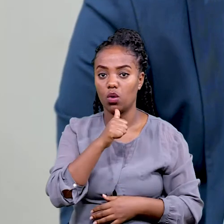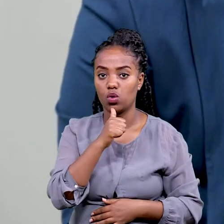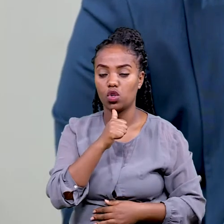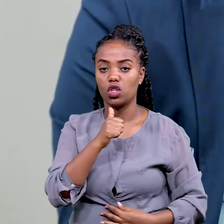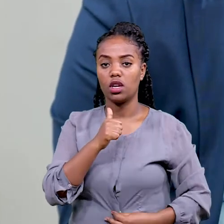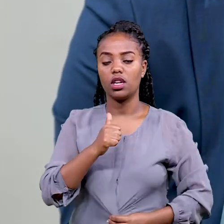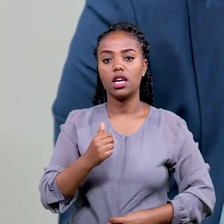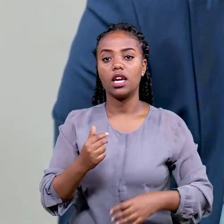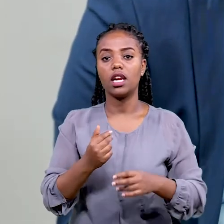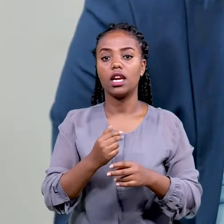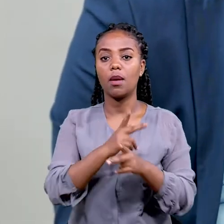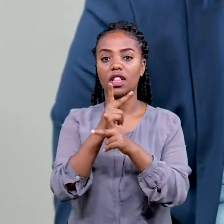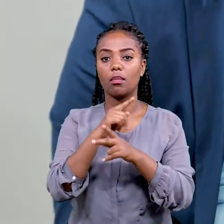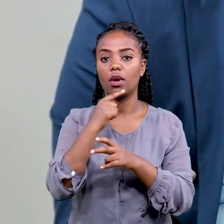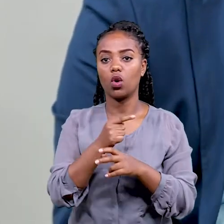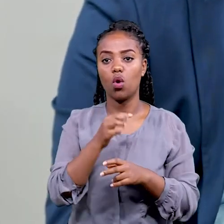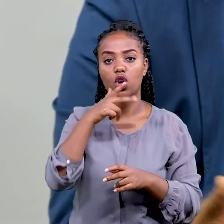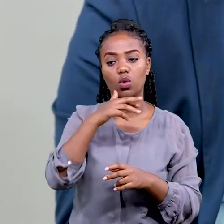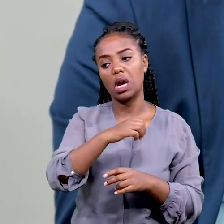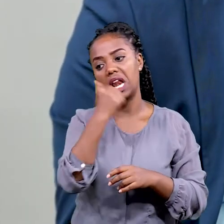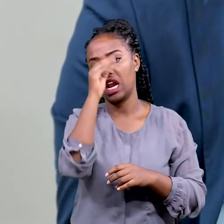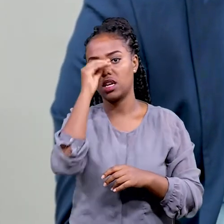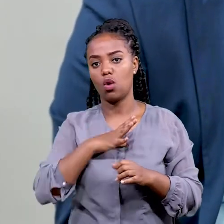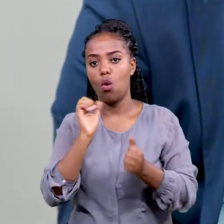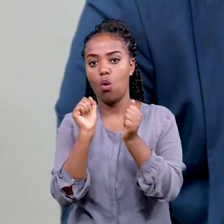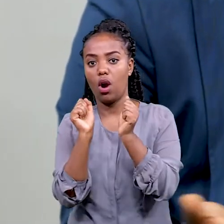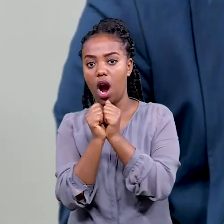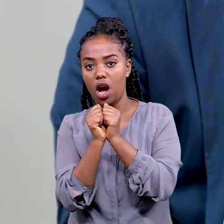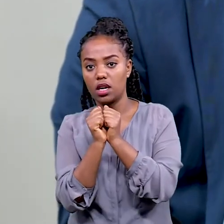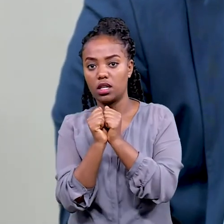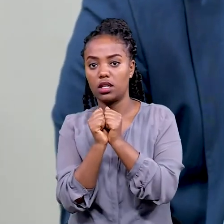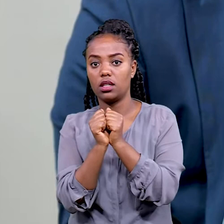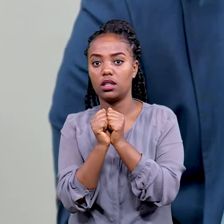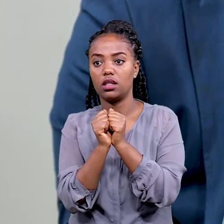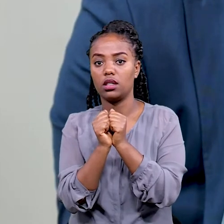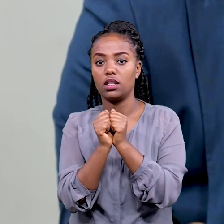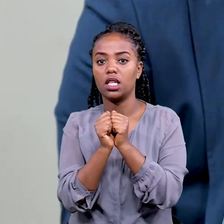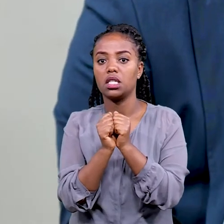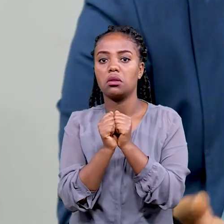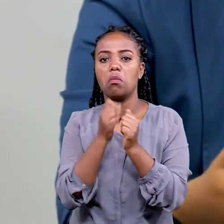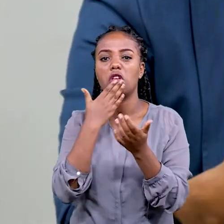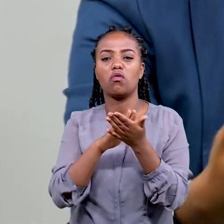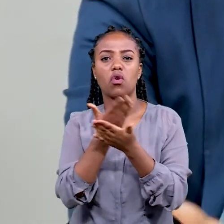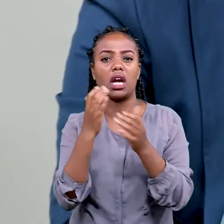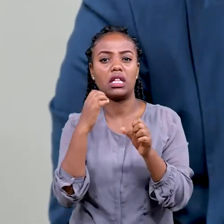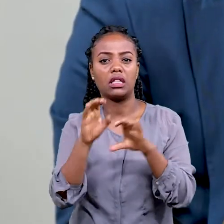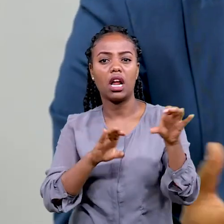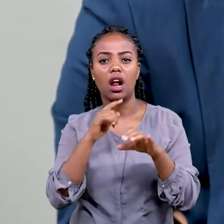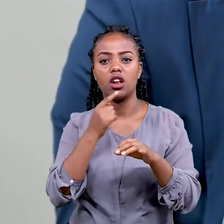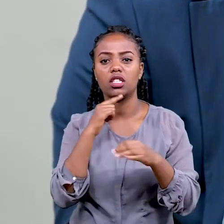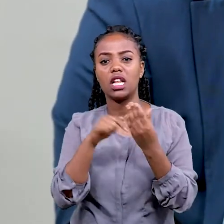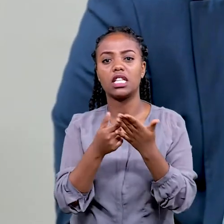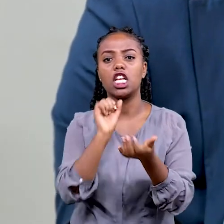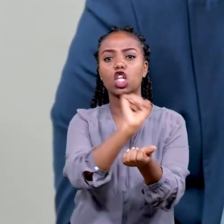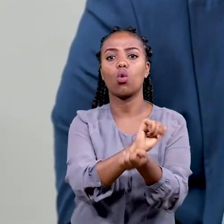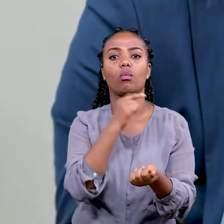ሴቶችን ለመጠበቅ ብለው ሰው የሚያሳስሯል። እህቴ ከሌላ ሰው ጋር ነውር ለገል ታደርገው፣ ስለዚህ እሰሩልኝ አይነት እስከ